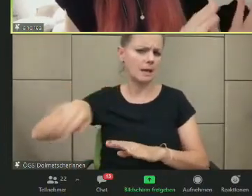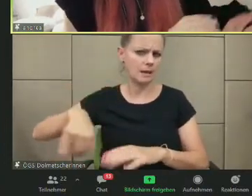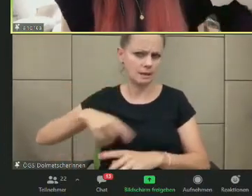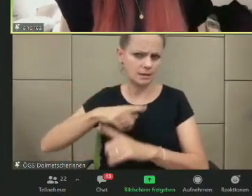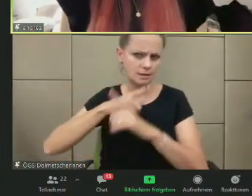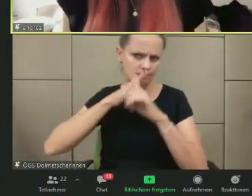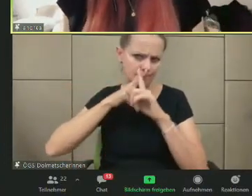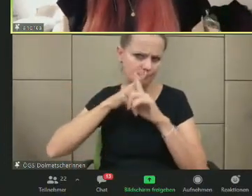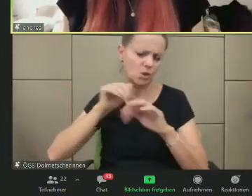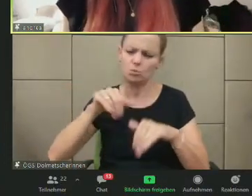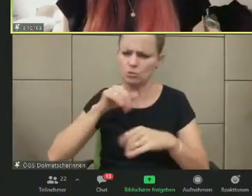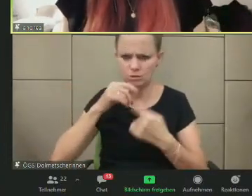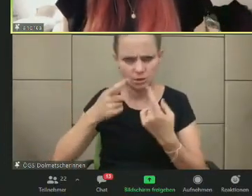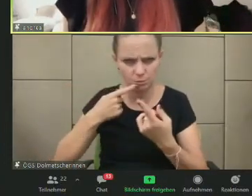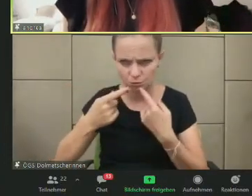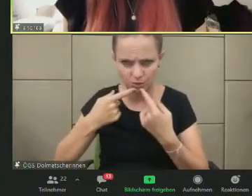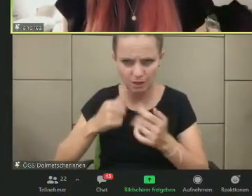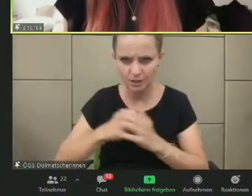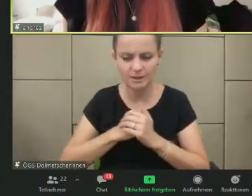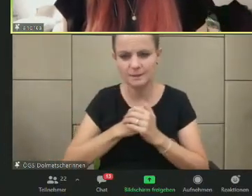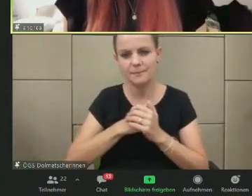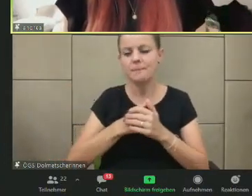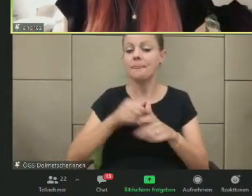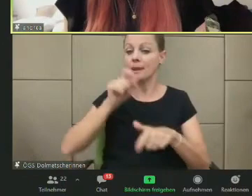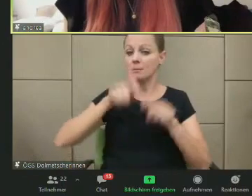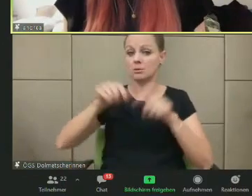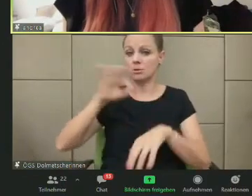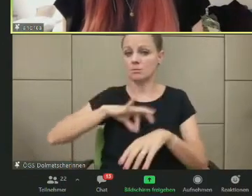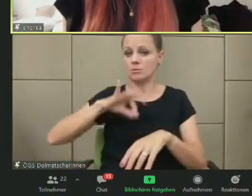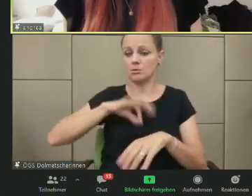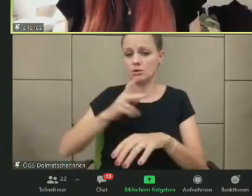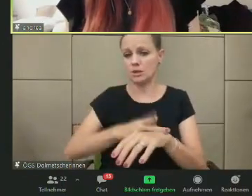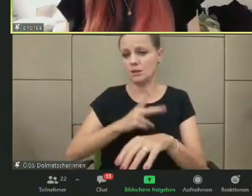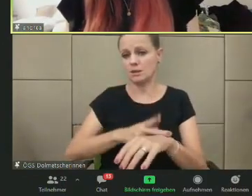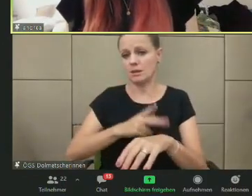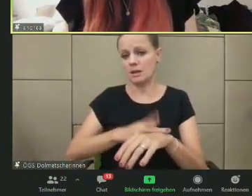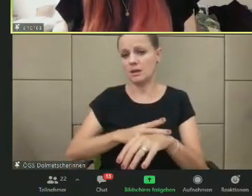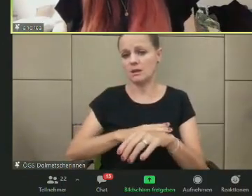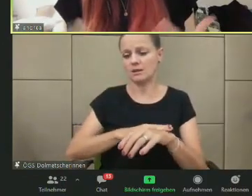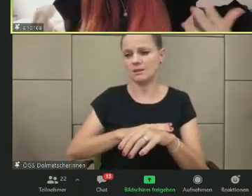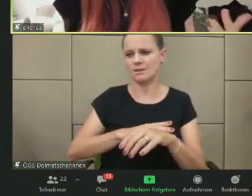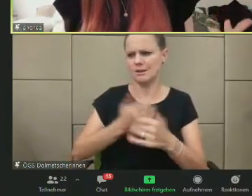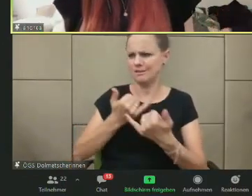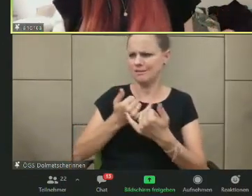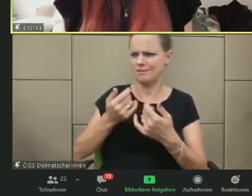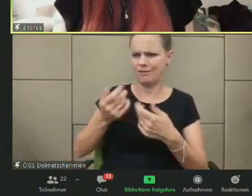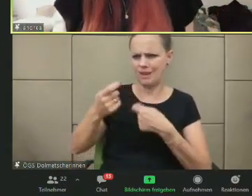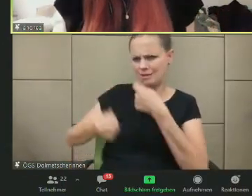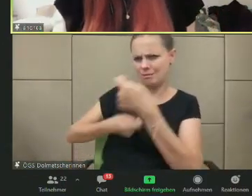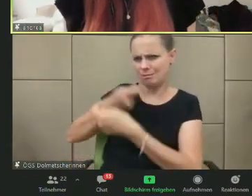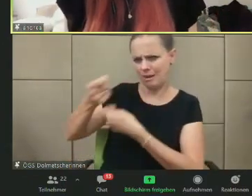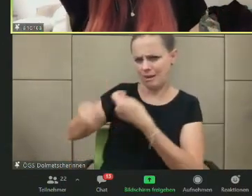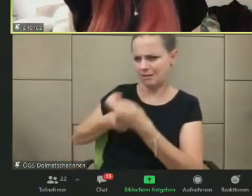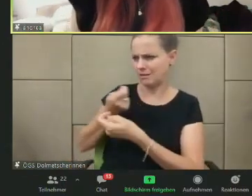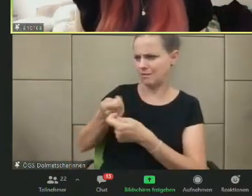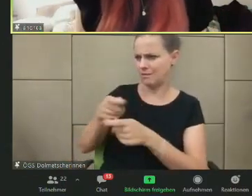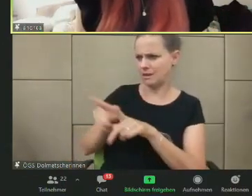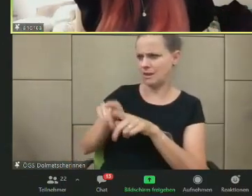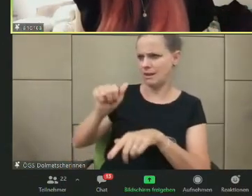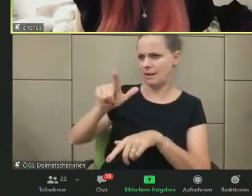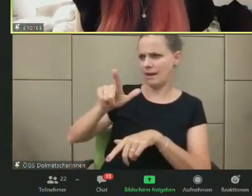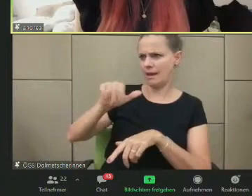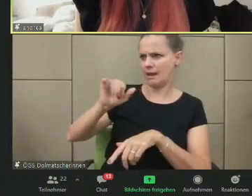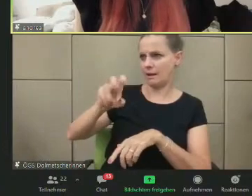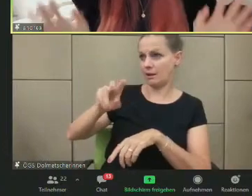ein Tabu. Und Menschen mit psychischen Erkrankungen, die werden oft behandelt, als wären sie irgendwie Aliens. So, oh, du